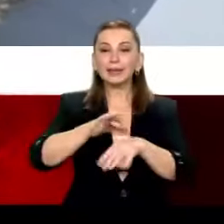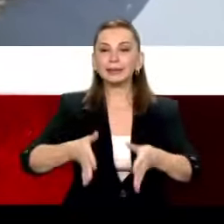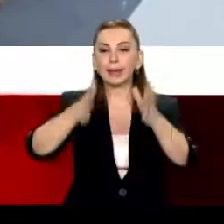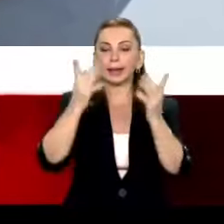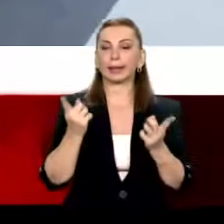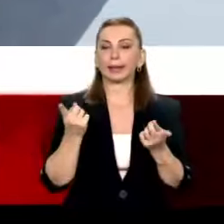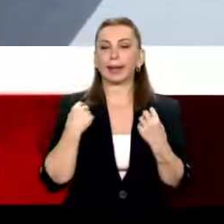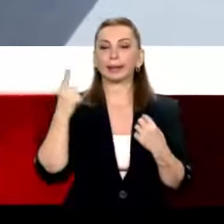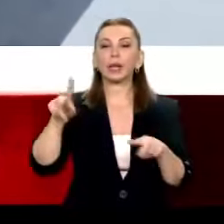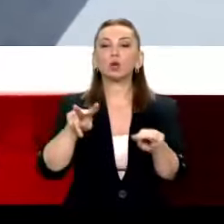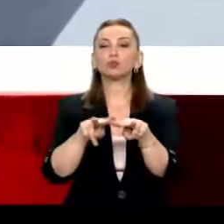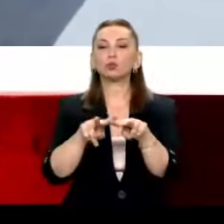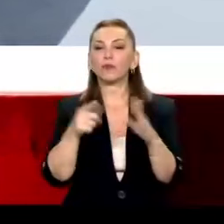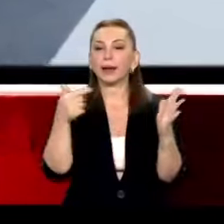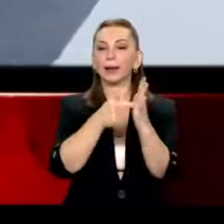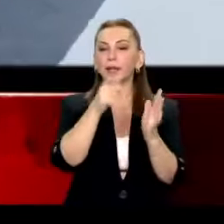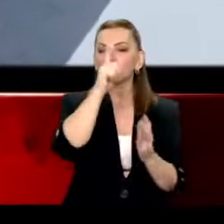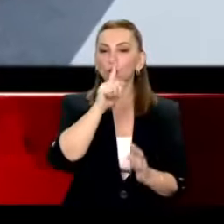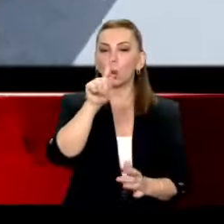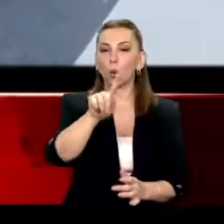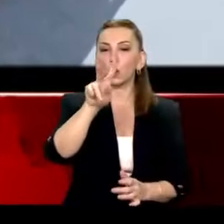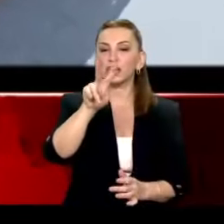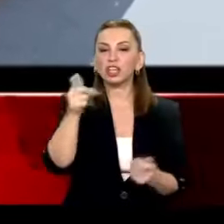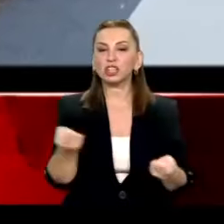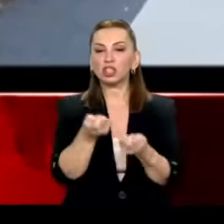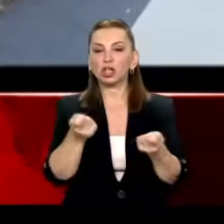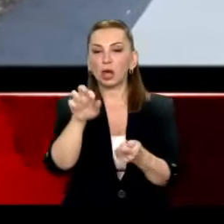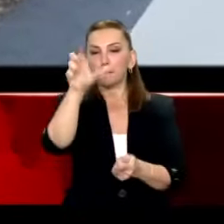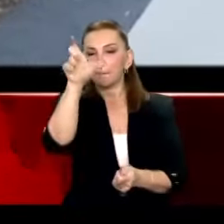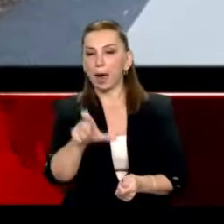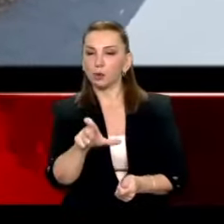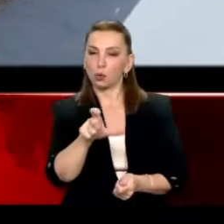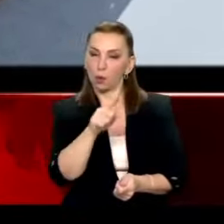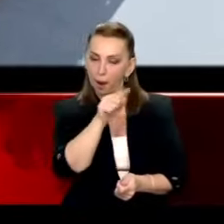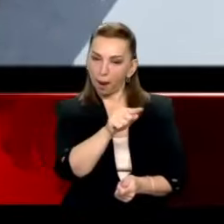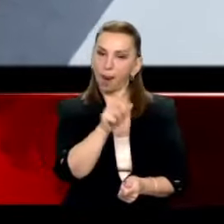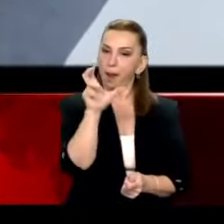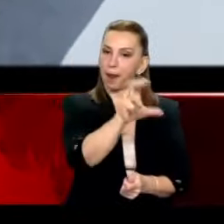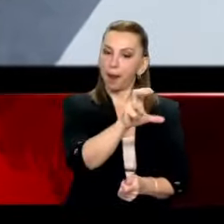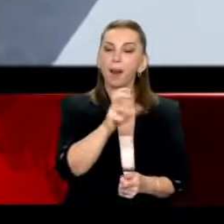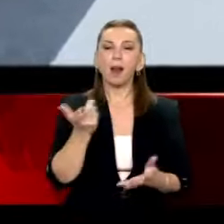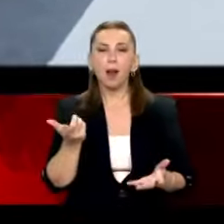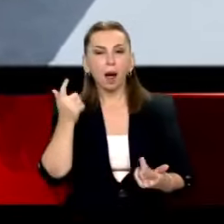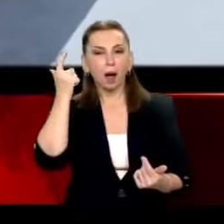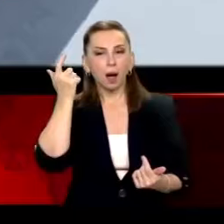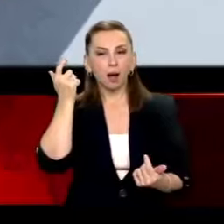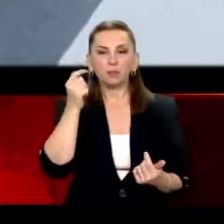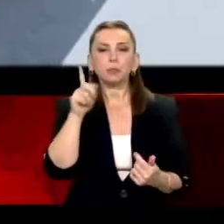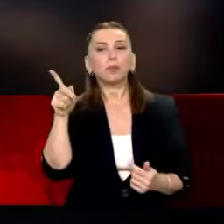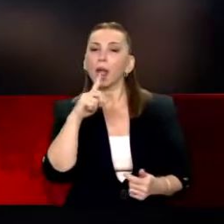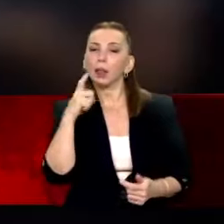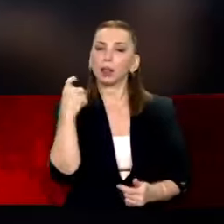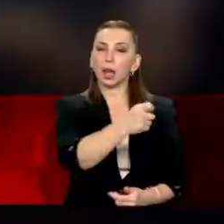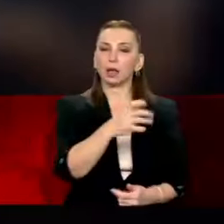Mustafa Kazan'ın da hedefinde 112 çalışanı Gıyasettin Mert Özdemir vardı Kazan özdemir'e akıllara durgunluk veren bir teklif